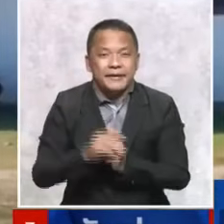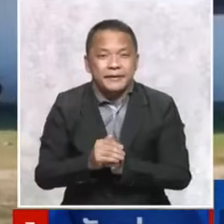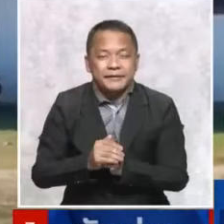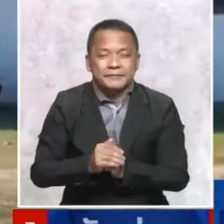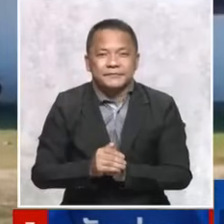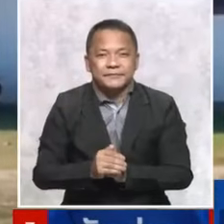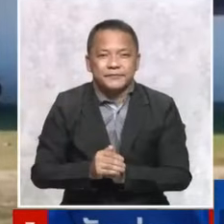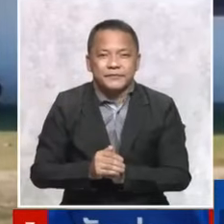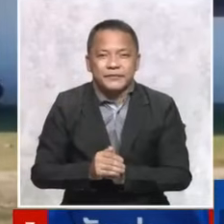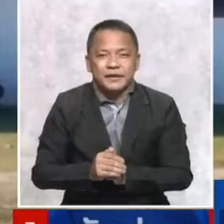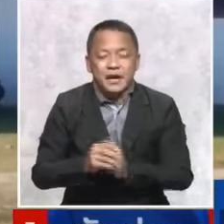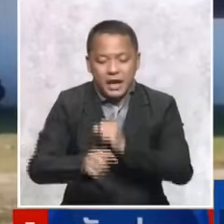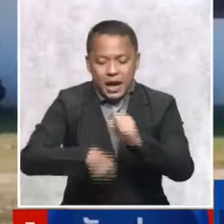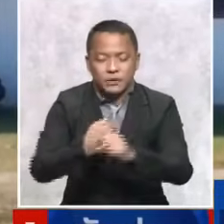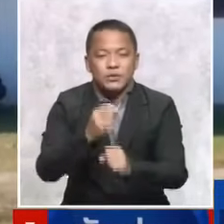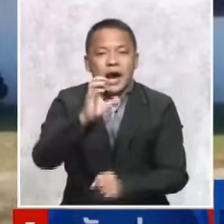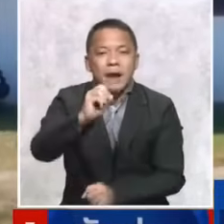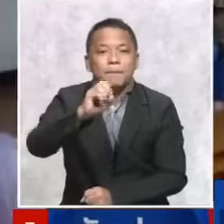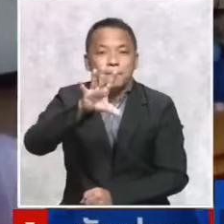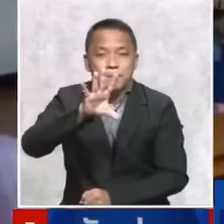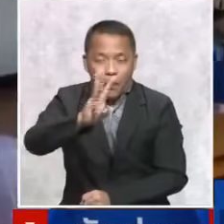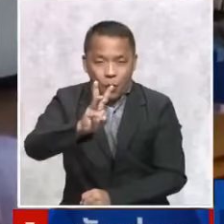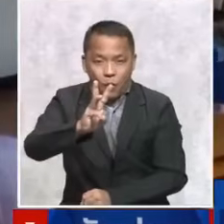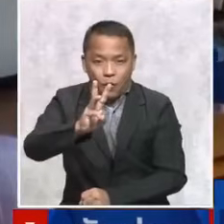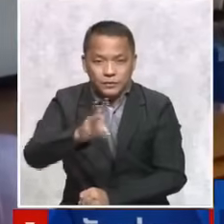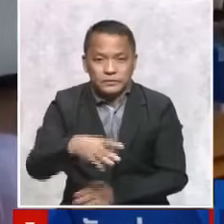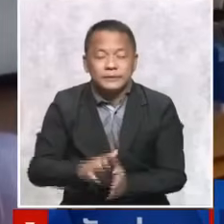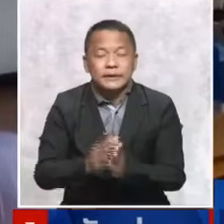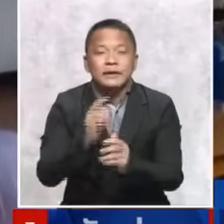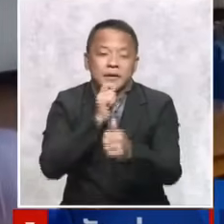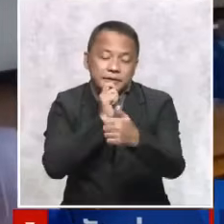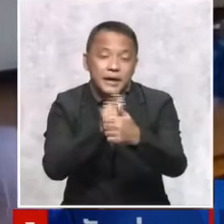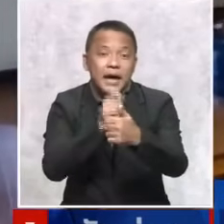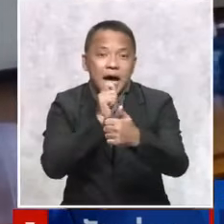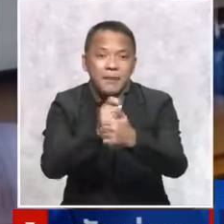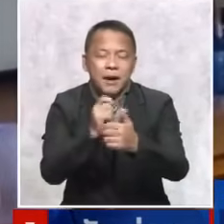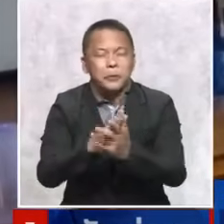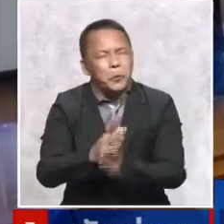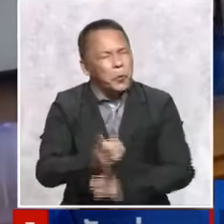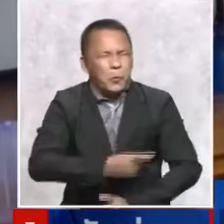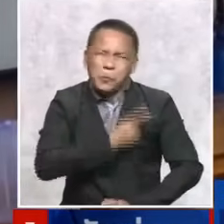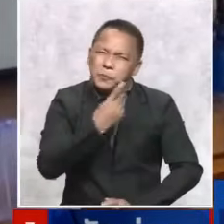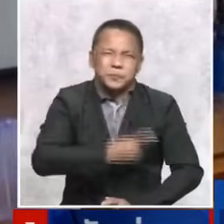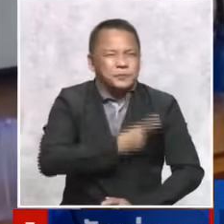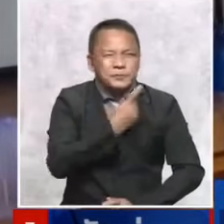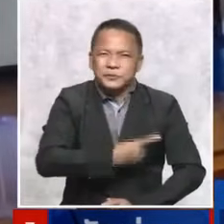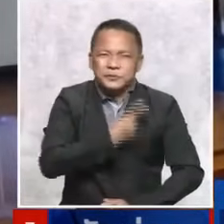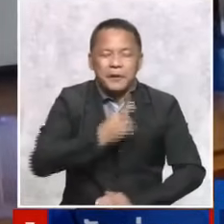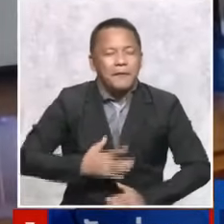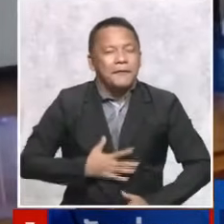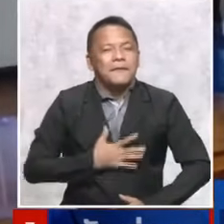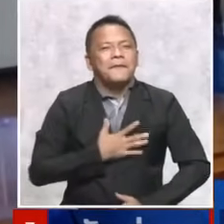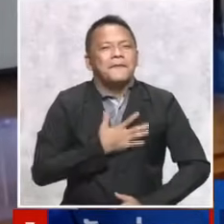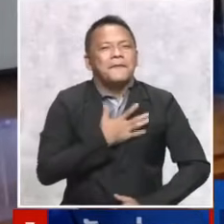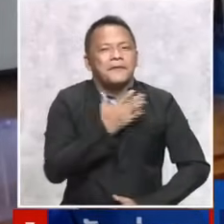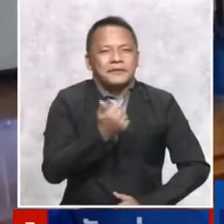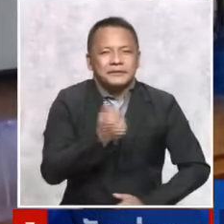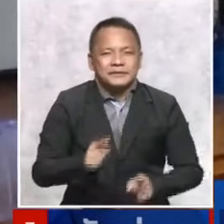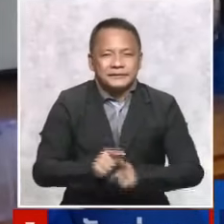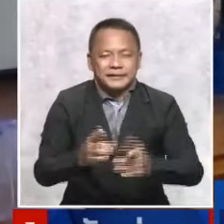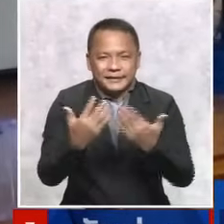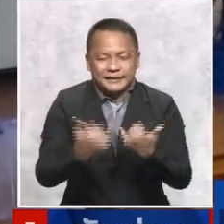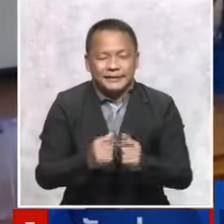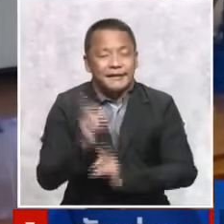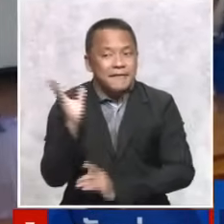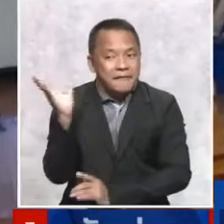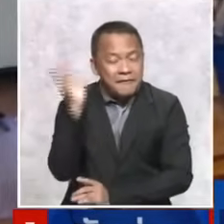บุญญารินทร์ศรีจันทร์อายุ56ปีนะคะก็ให้สัมภาษณ์บอกโอ้โหดีใจมากโล่งใจเป็นอย่างมากหลังจาก